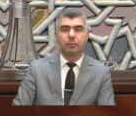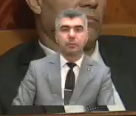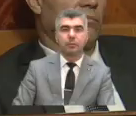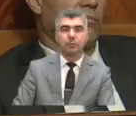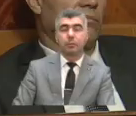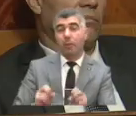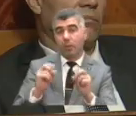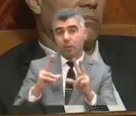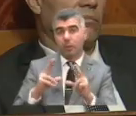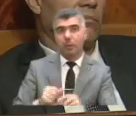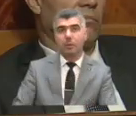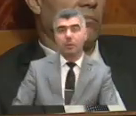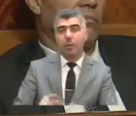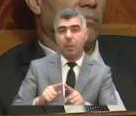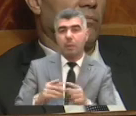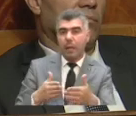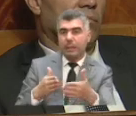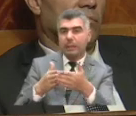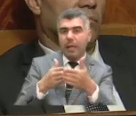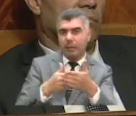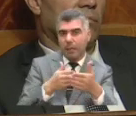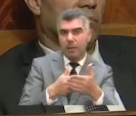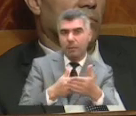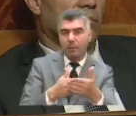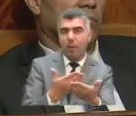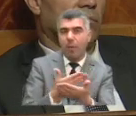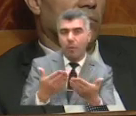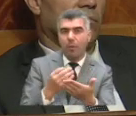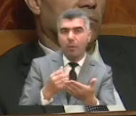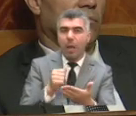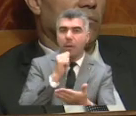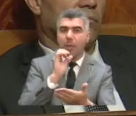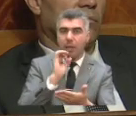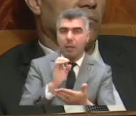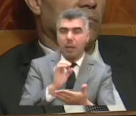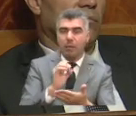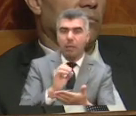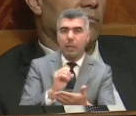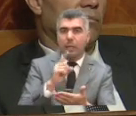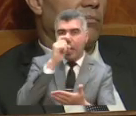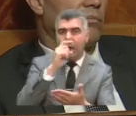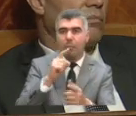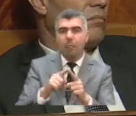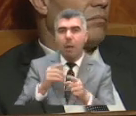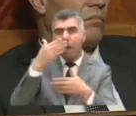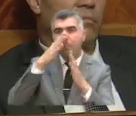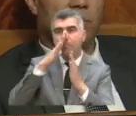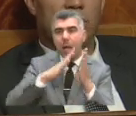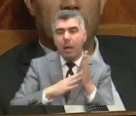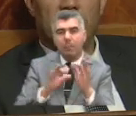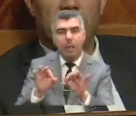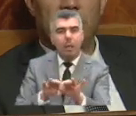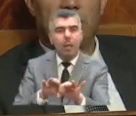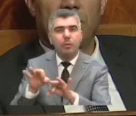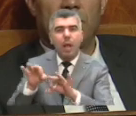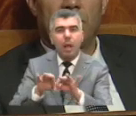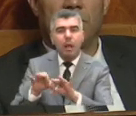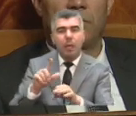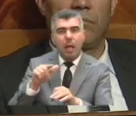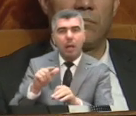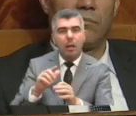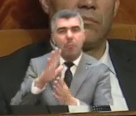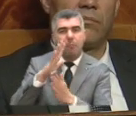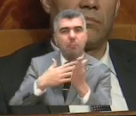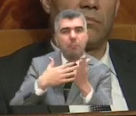فعلا لرفع التحديات المرتبطة بالأمن المائي لجأ المغرب إلى العديد من الإجراءات، منها المخطط الوطني للتزويد